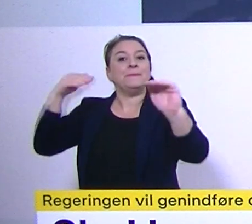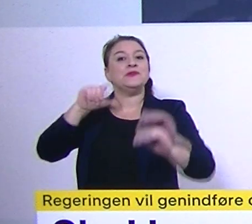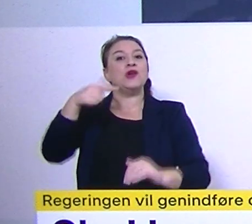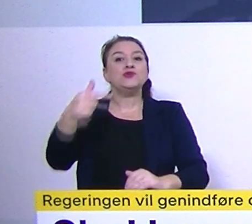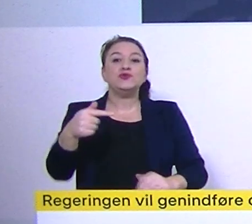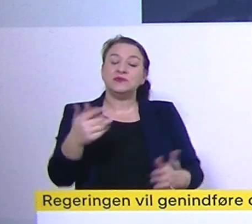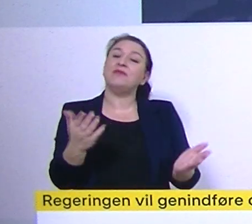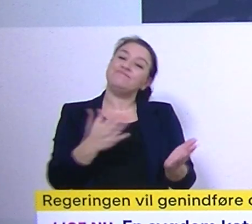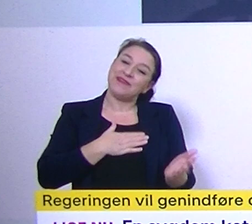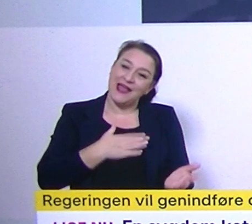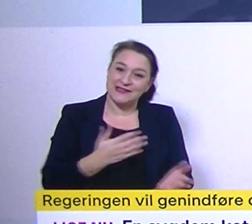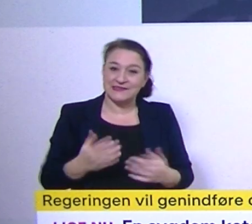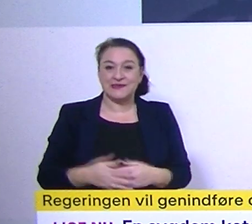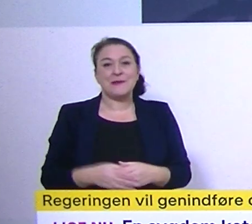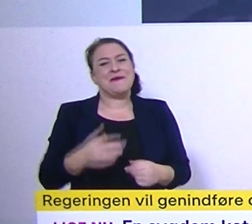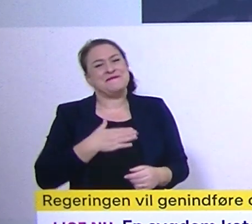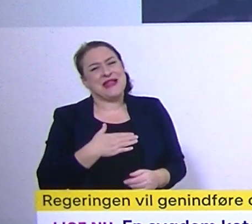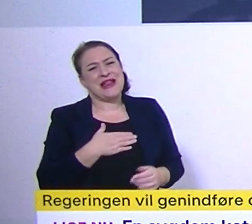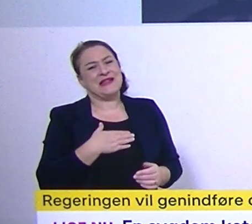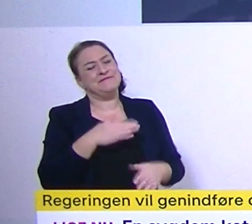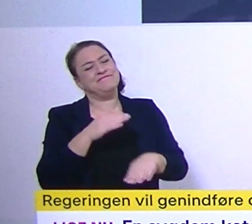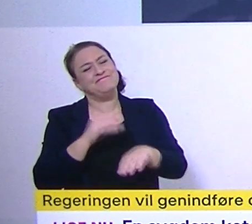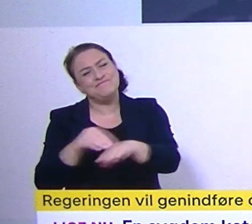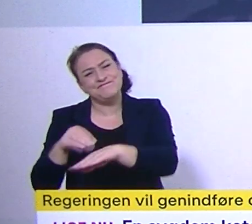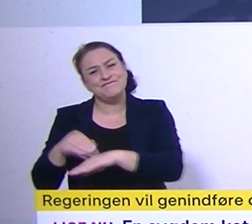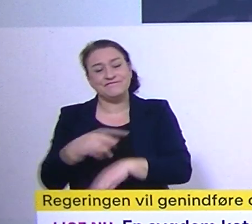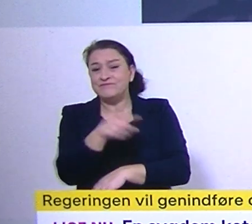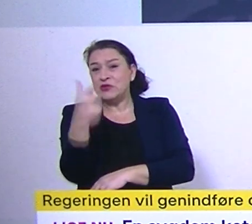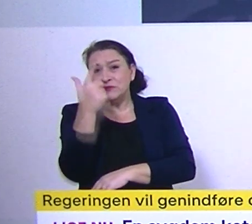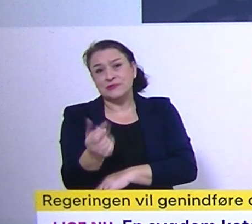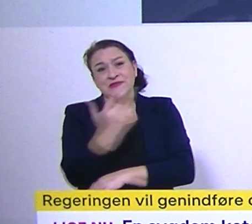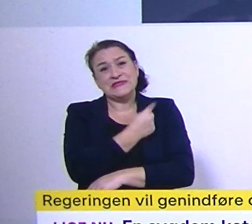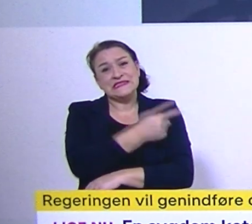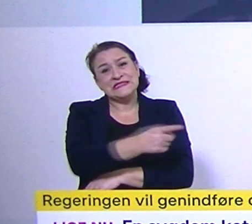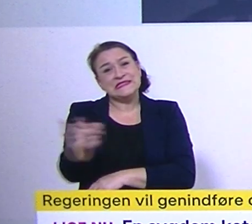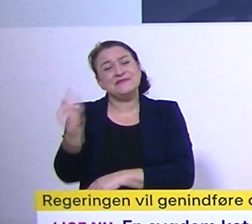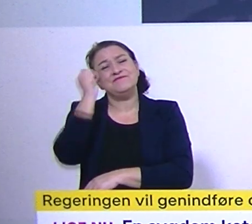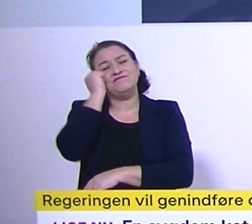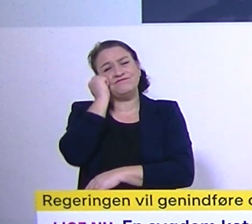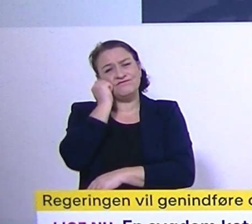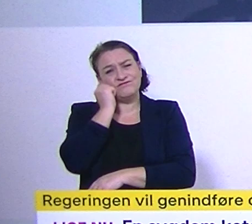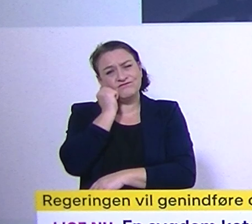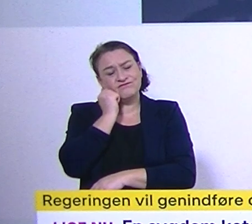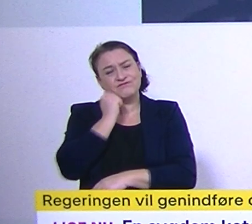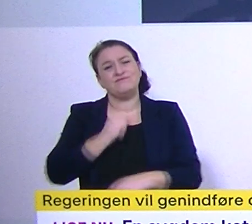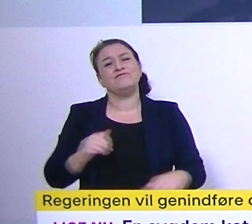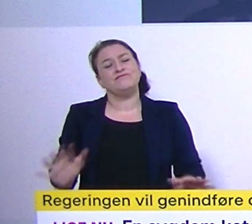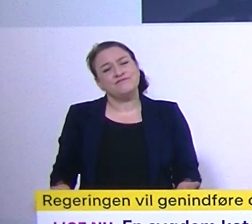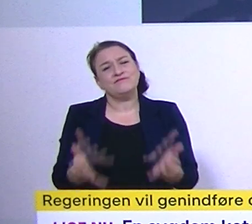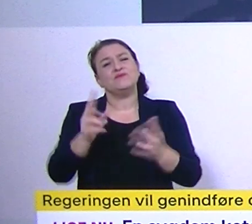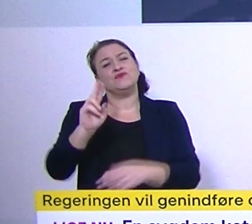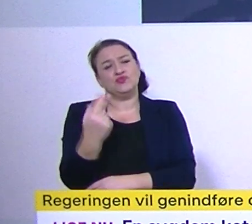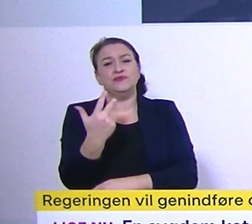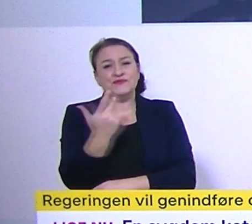sidst komme med en kraftig opfordring til jer, der ikke er blevet vaccineret. Få den vaccine.